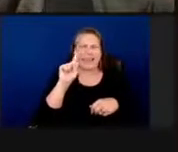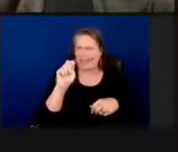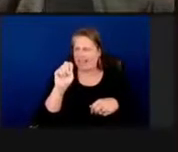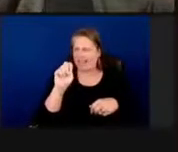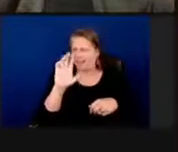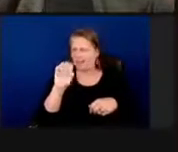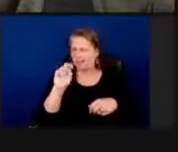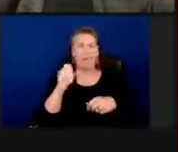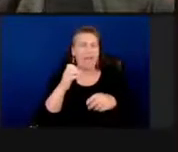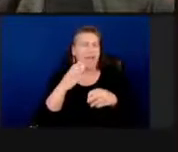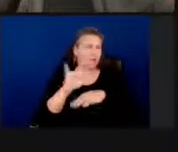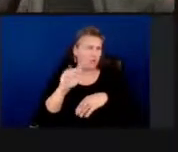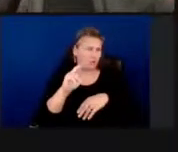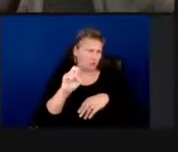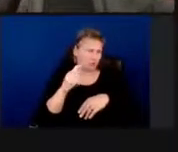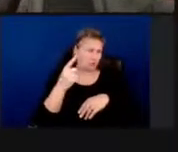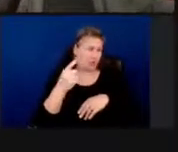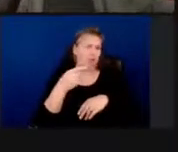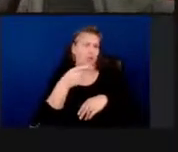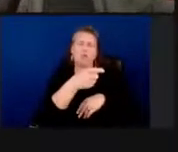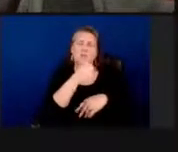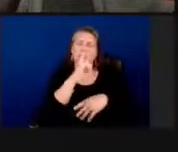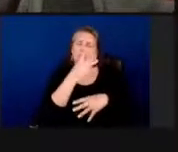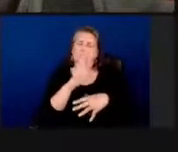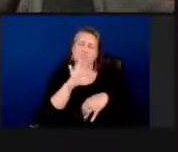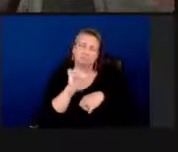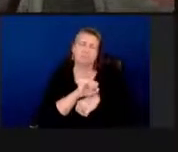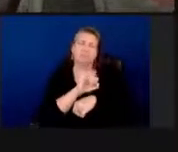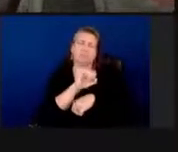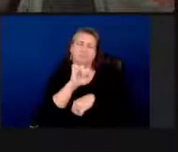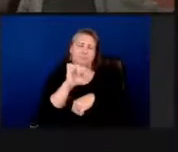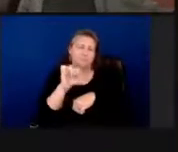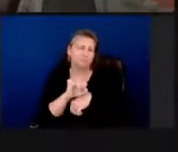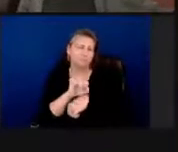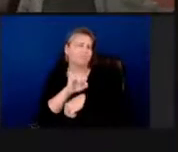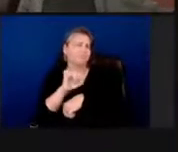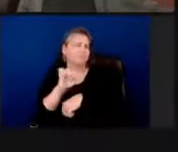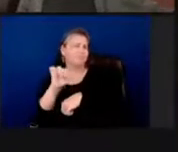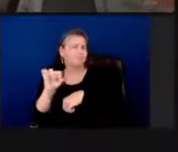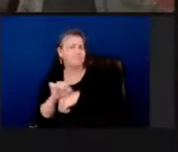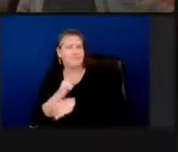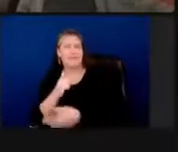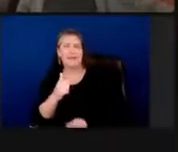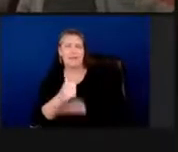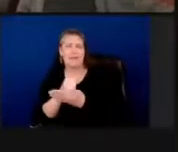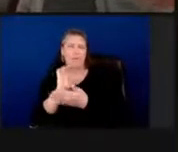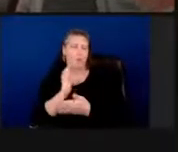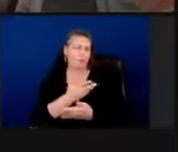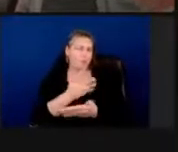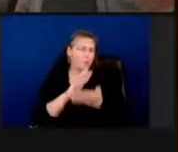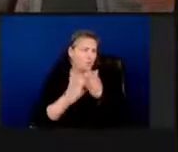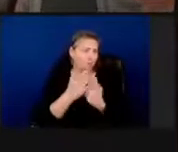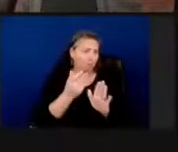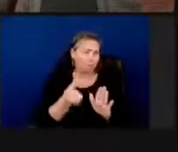Hawaii. Kwa kweli umekuwa ukifanya kazi kwa bidii sana,